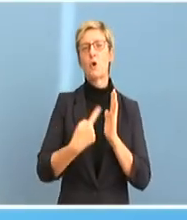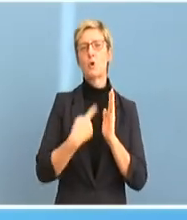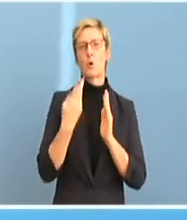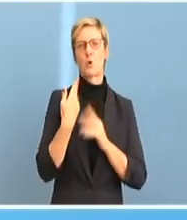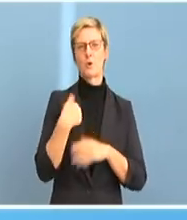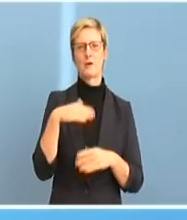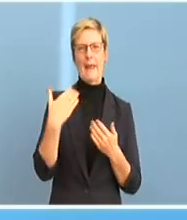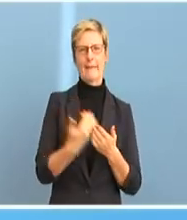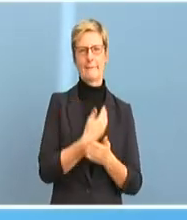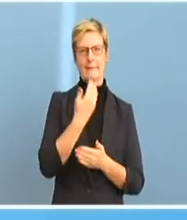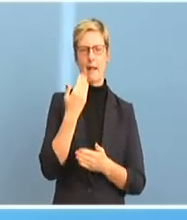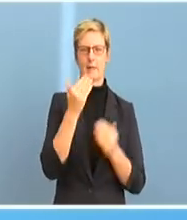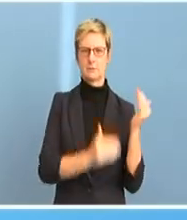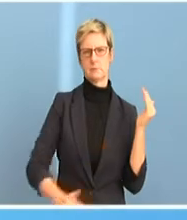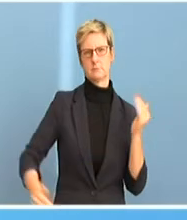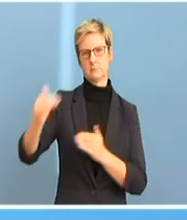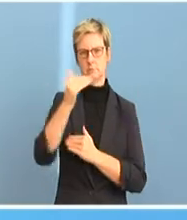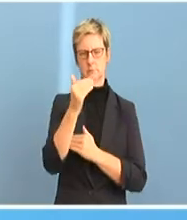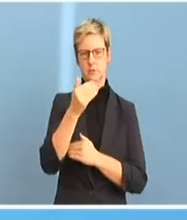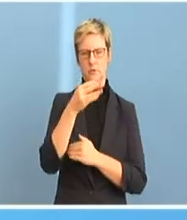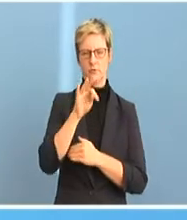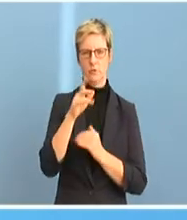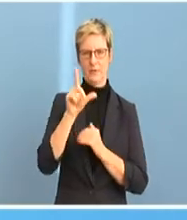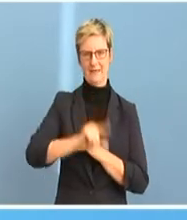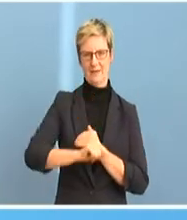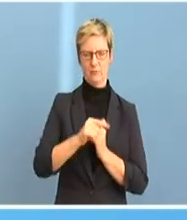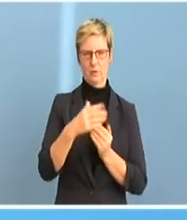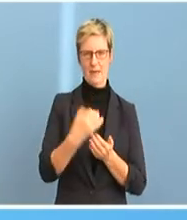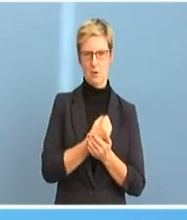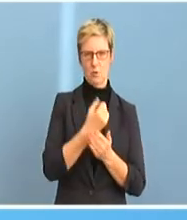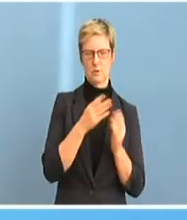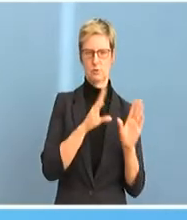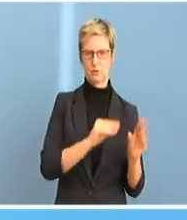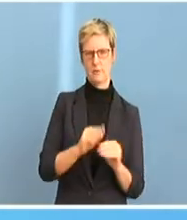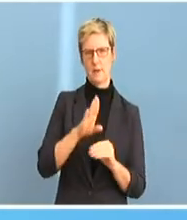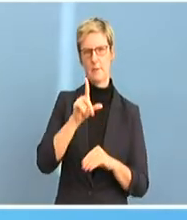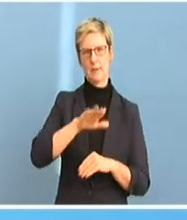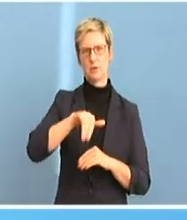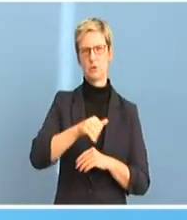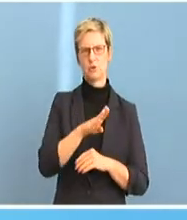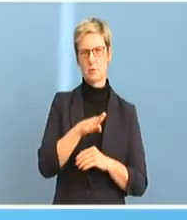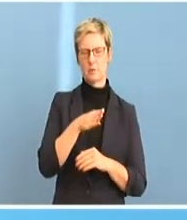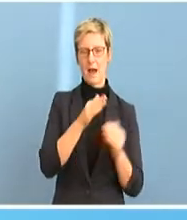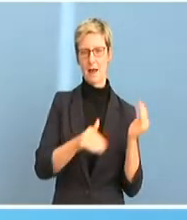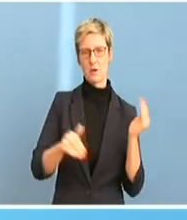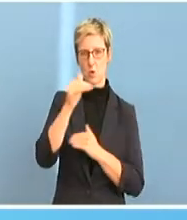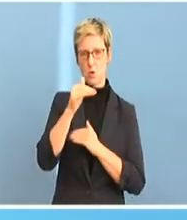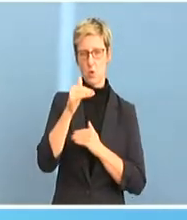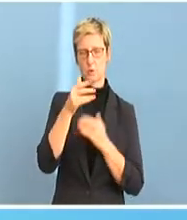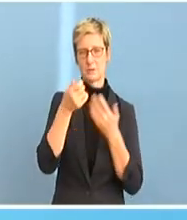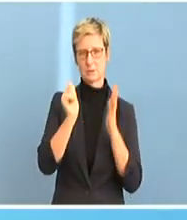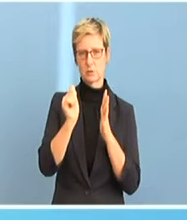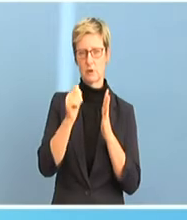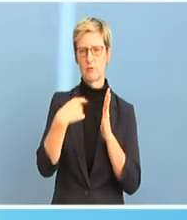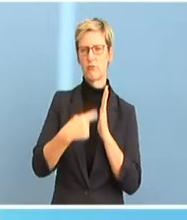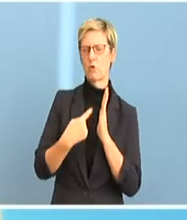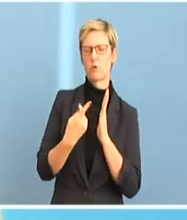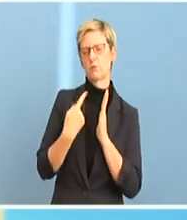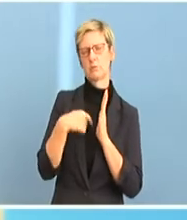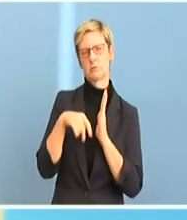der Entgeltgrenze für geringfügig entlohnte Beschäftigung, sogenannte Minijobs, ist zu sagen, dass diese ja nicht neu sind, und das